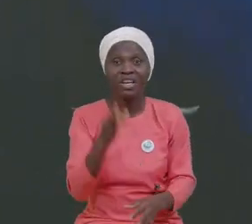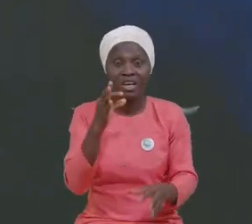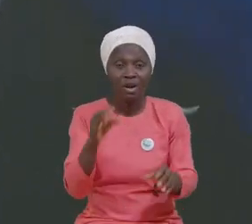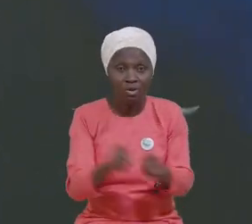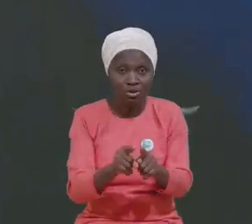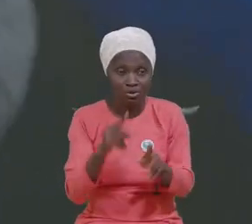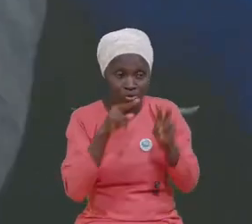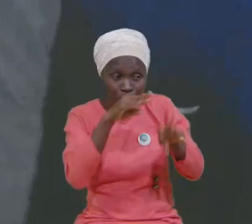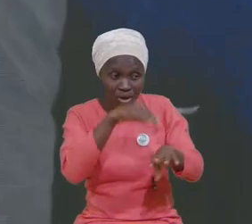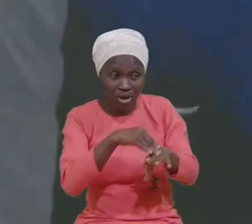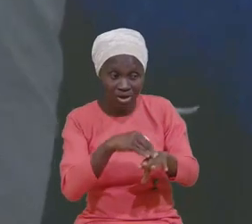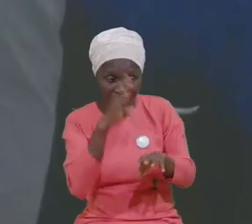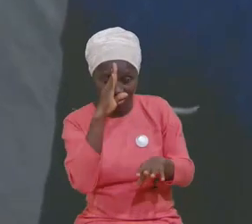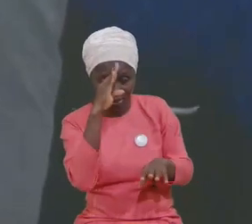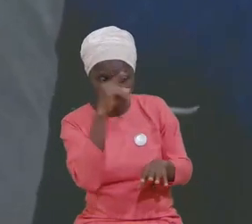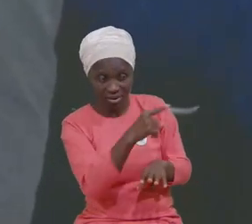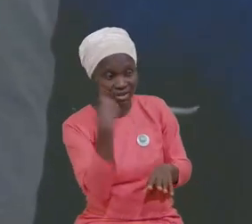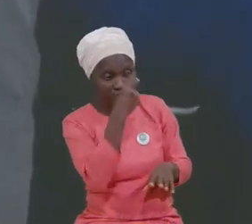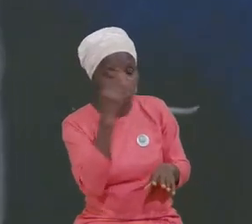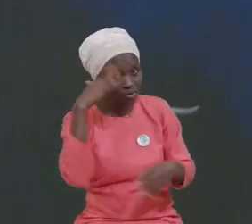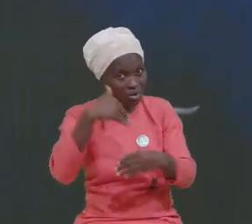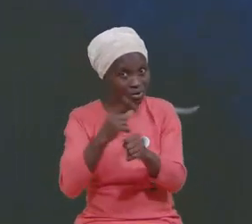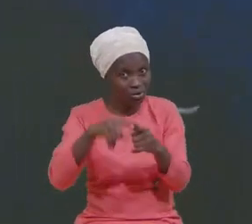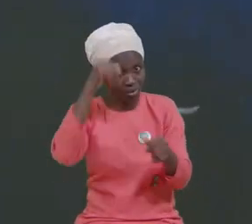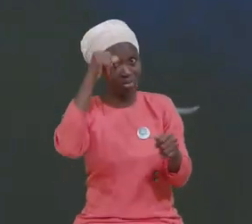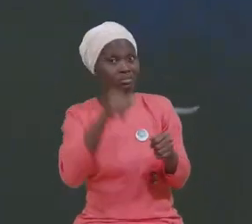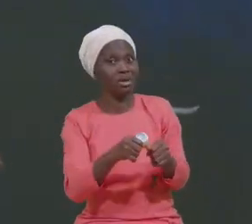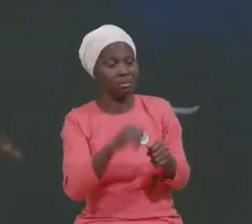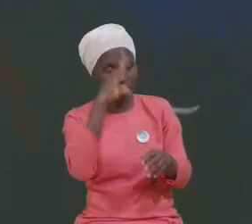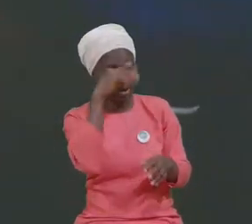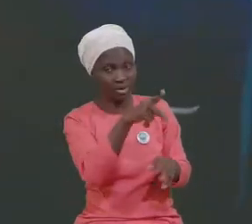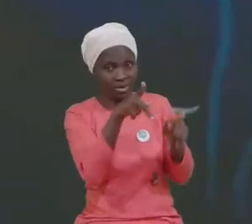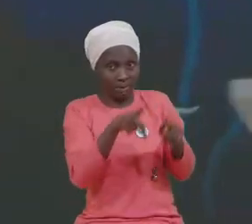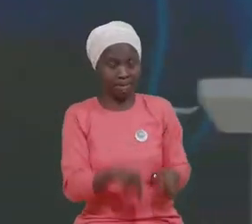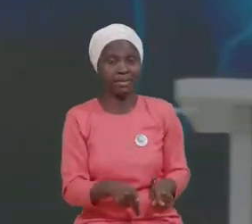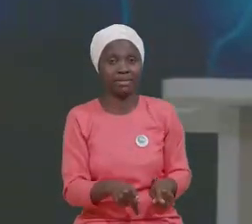le regard de son visage t'amènera à te rappeler sa personnalité.